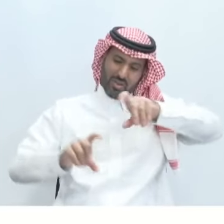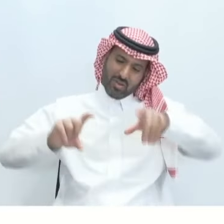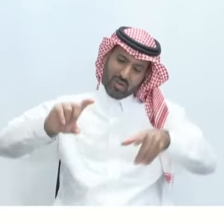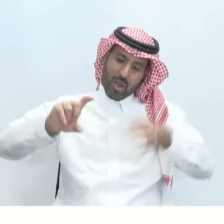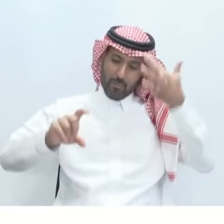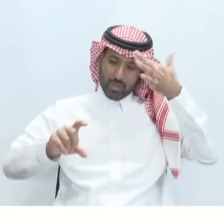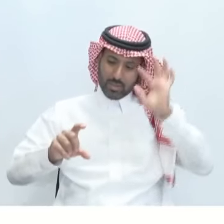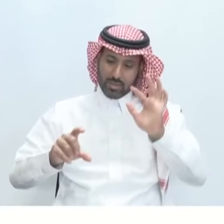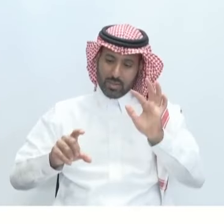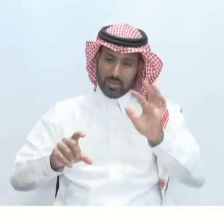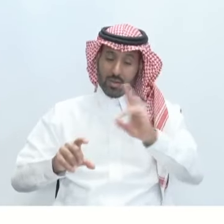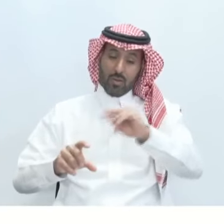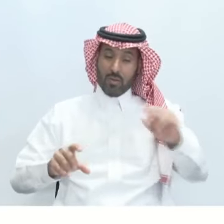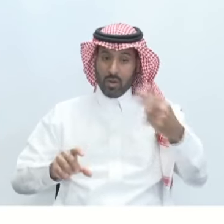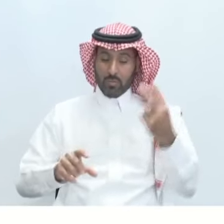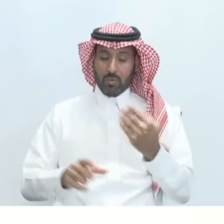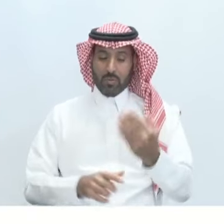يشير اليه رقم